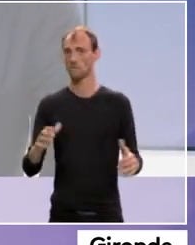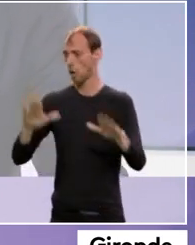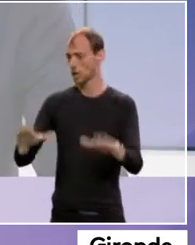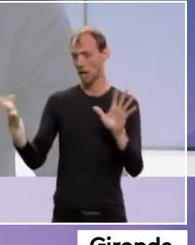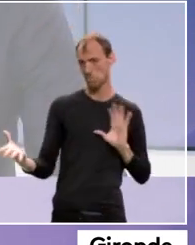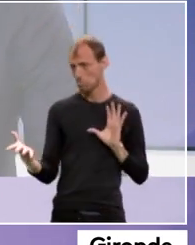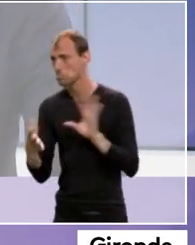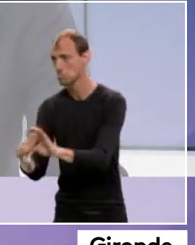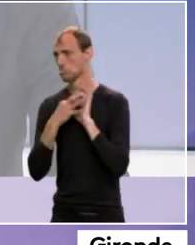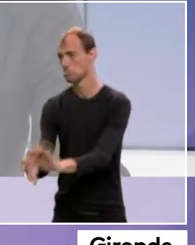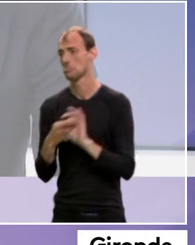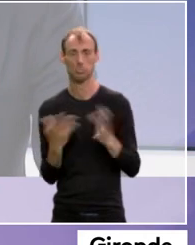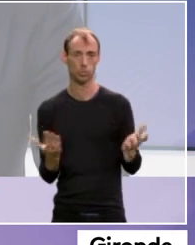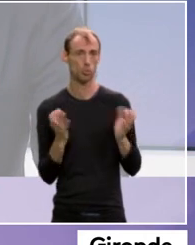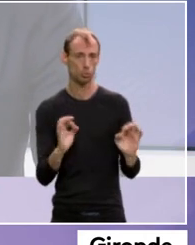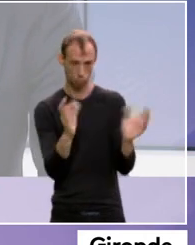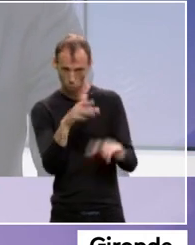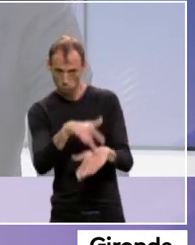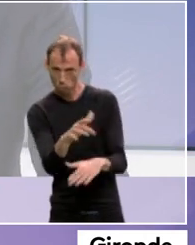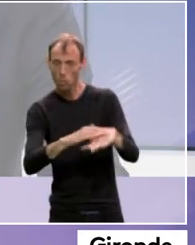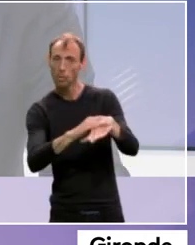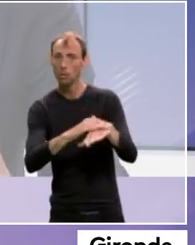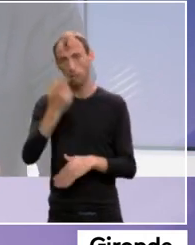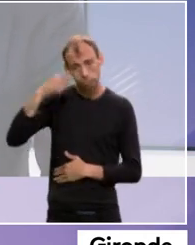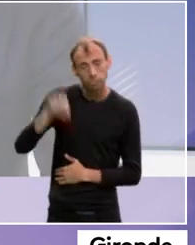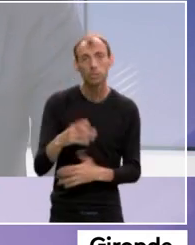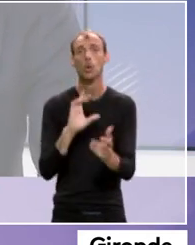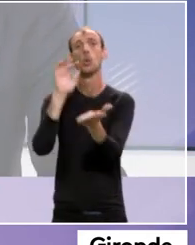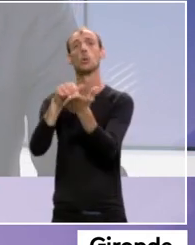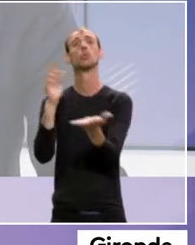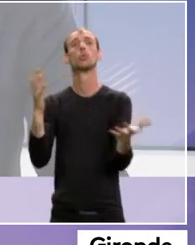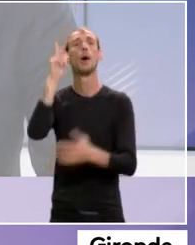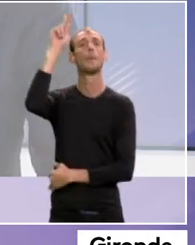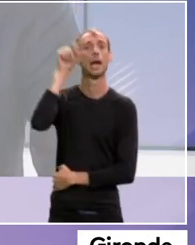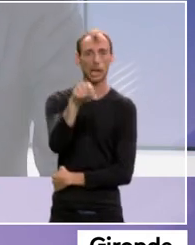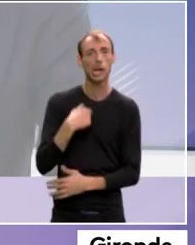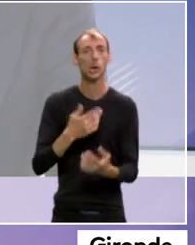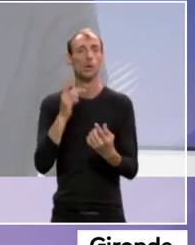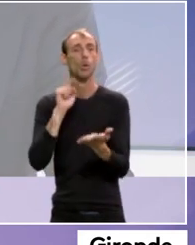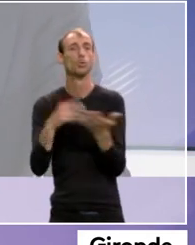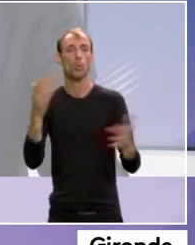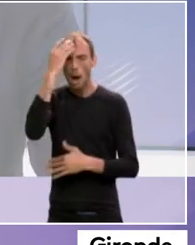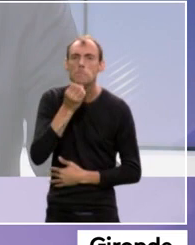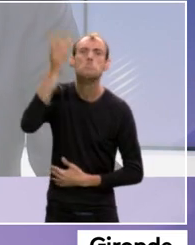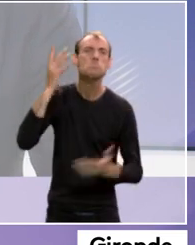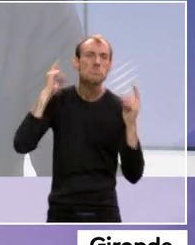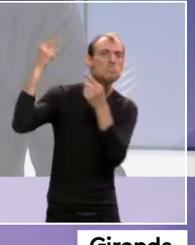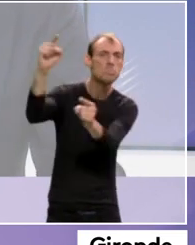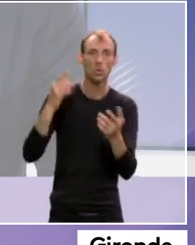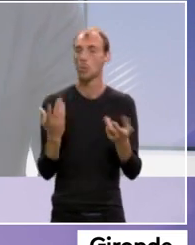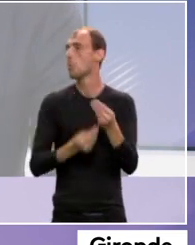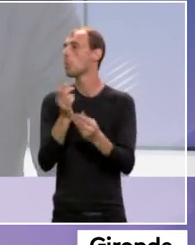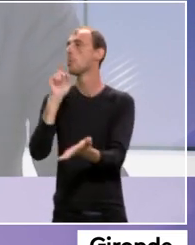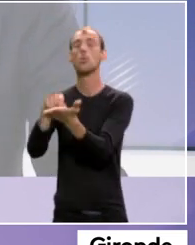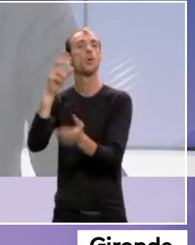êtes alliés avec la France insoumise qui est allé défiler avec lui au if au cri d'alawakbar à Paris c'est ça que j'appelle islamologie c'est aussi la promotion du burkini à Grenoble par exemple